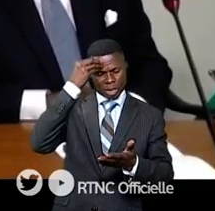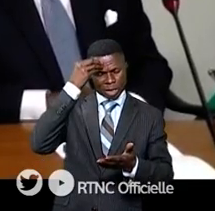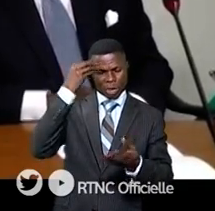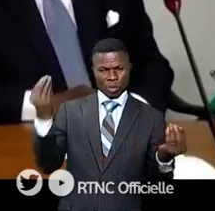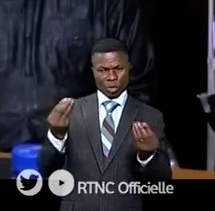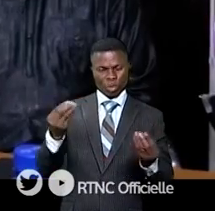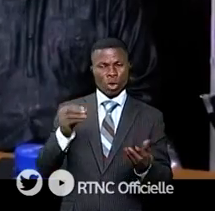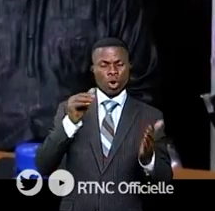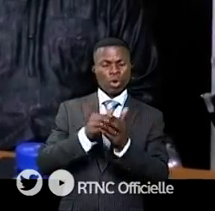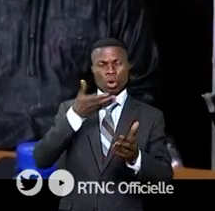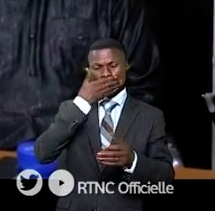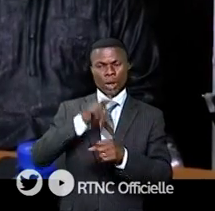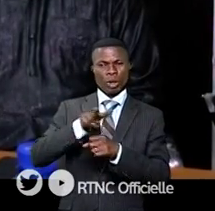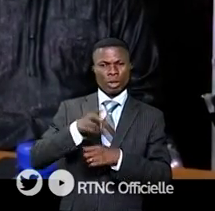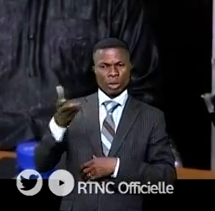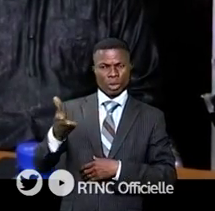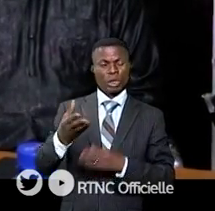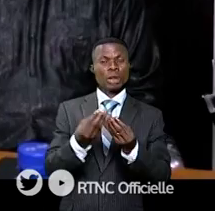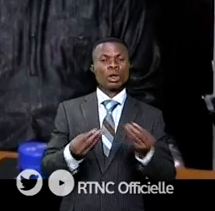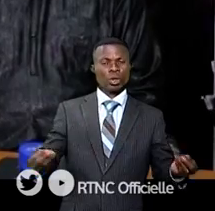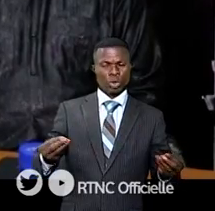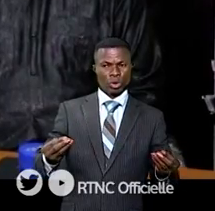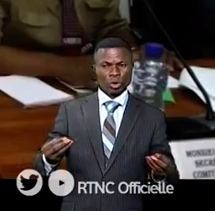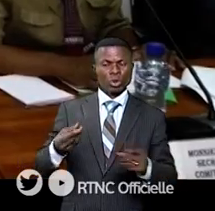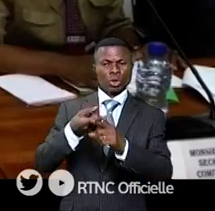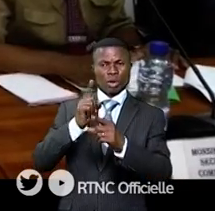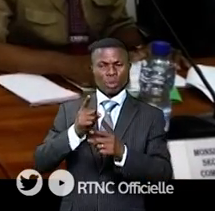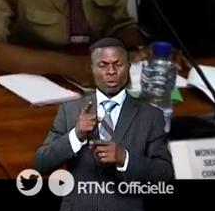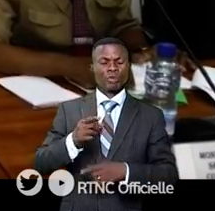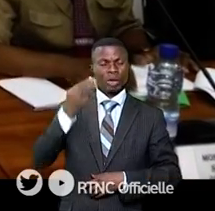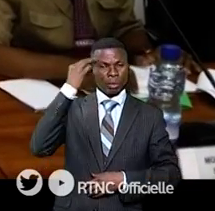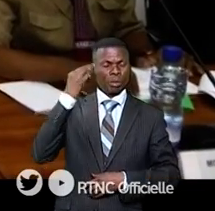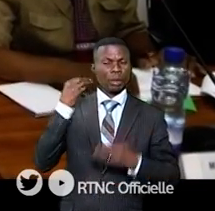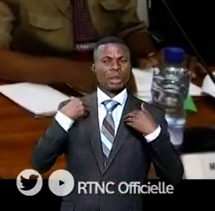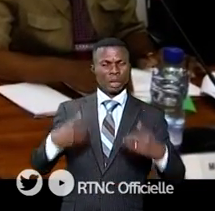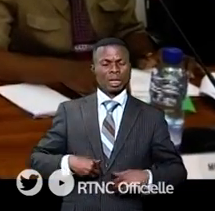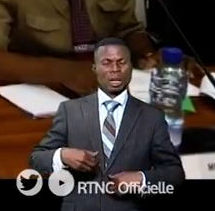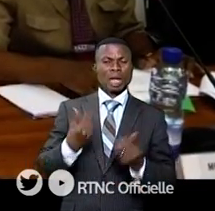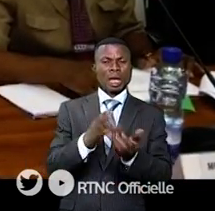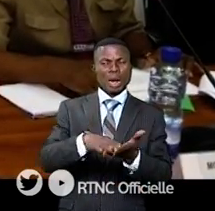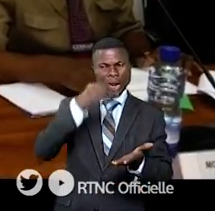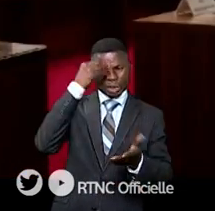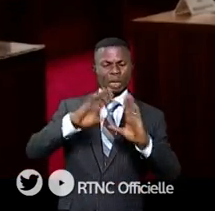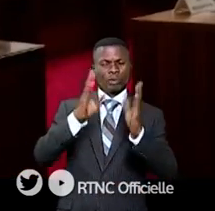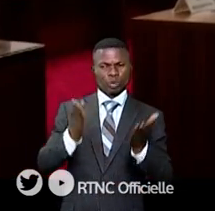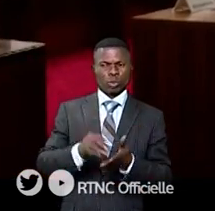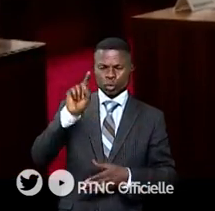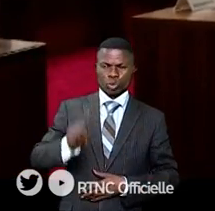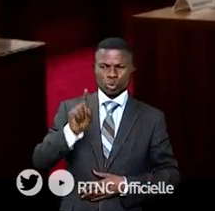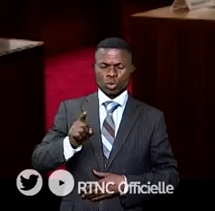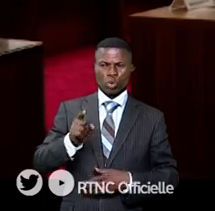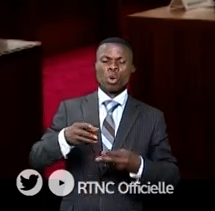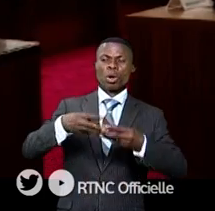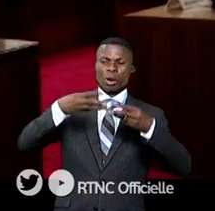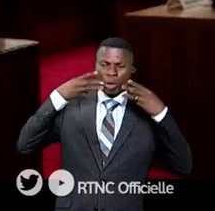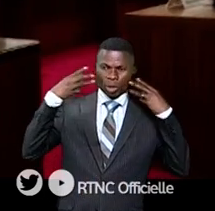à cette maladie, puisque la solution a été donnée par le ministre de la Santé. Il faut absolument que les élèves aient, n'est-ce pas,